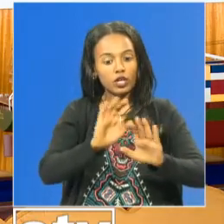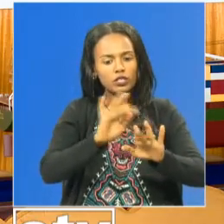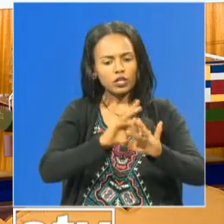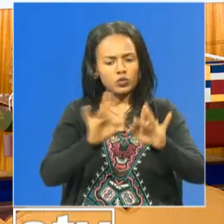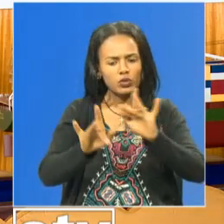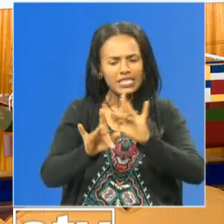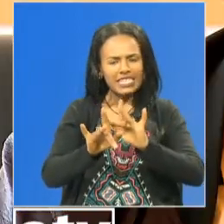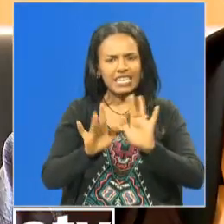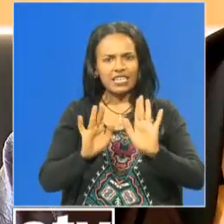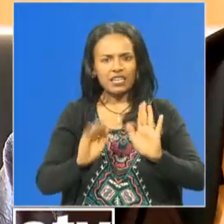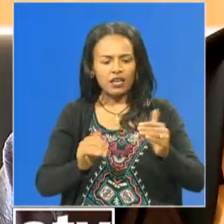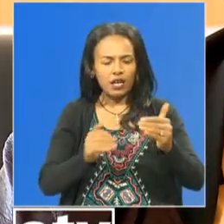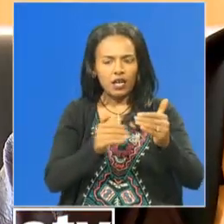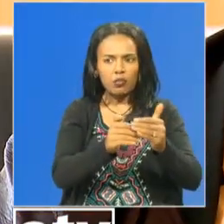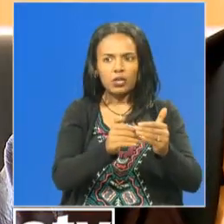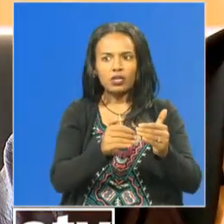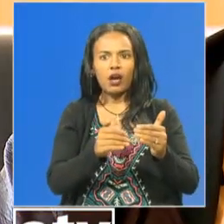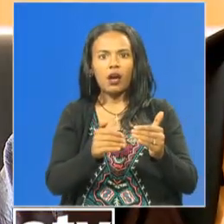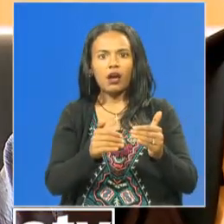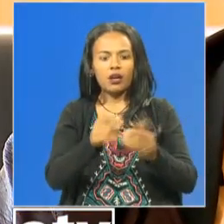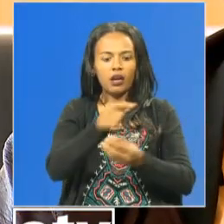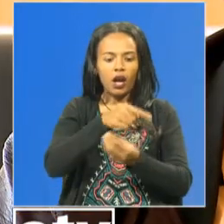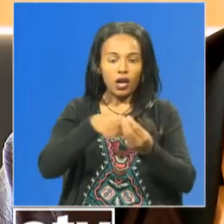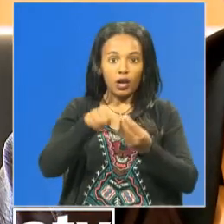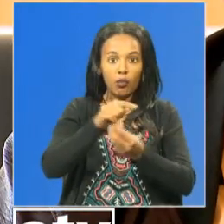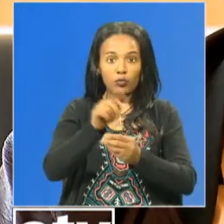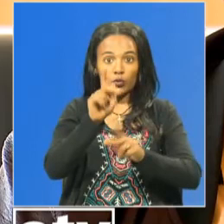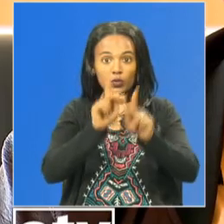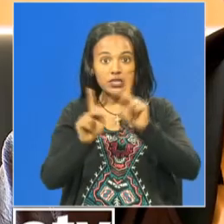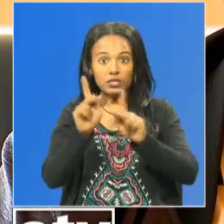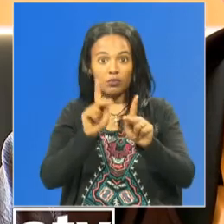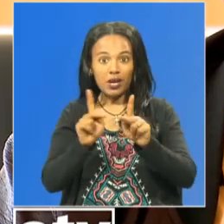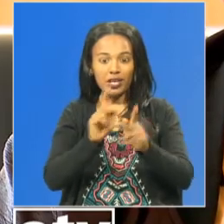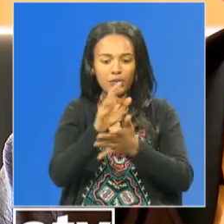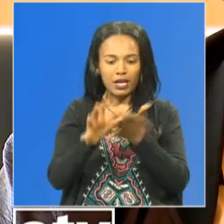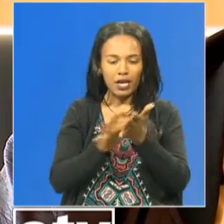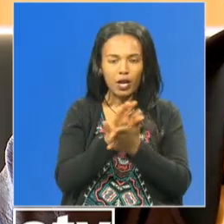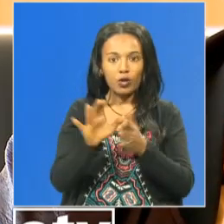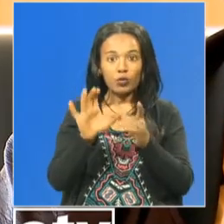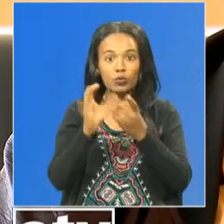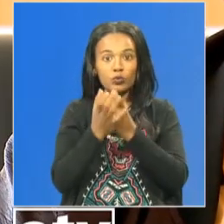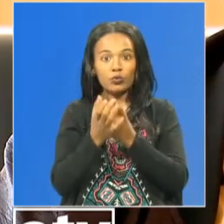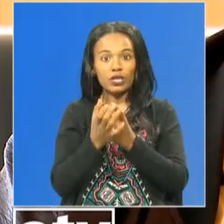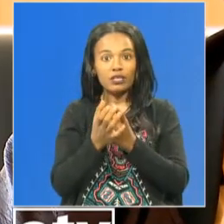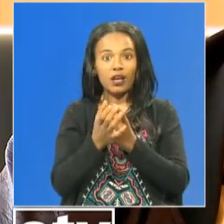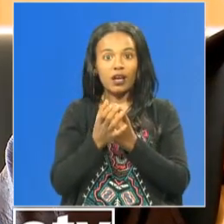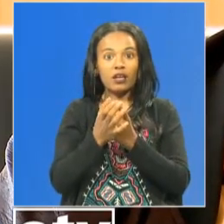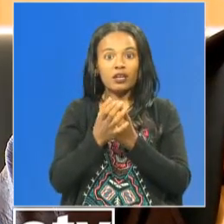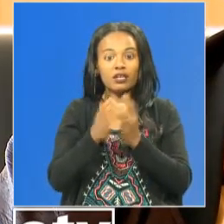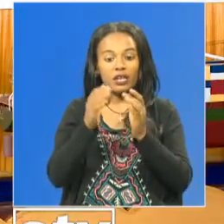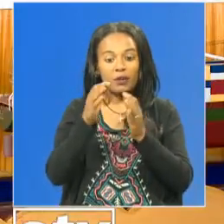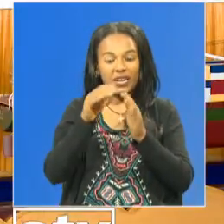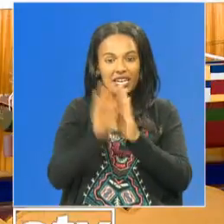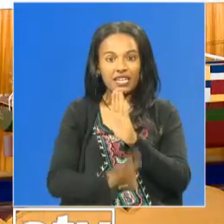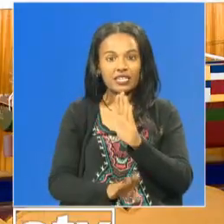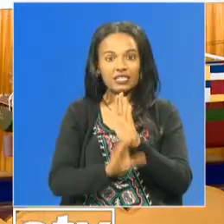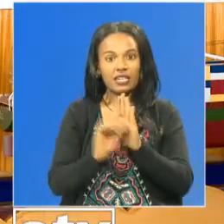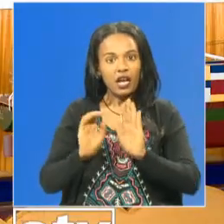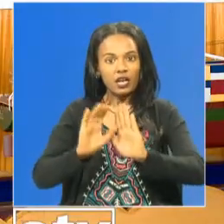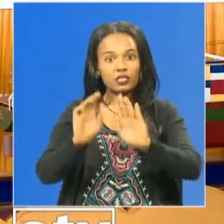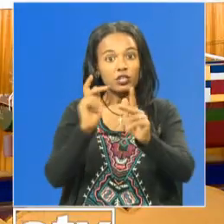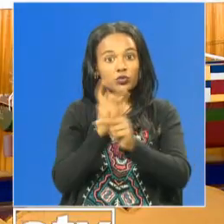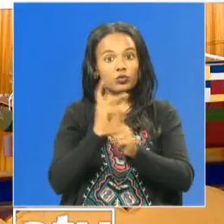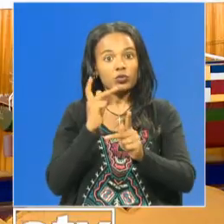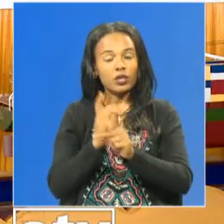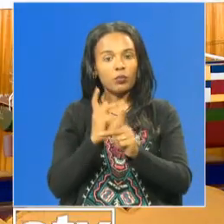ንክኪ ቀረቤታ ከአካባቢው ማህበረሰብ ጋር የሚቀላቀሉበትን ሁኔታ ሚቲጌት ለማድረግ ለመቀነስና ራሳቸውን